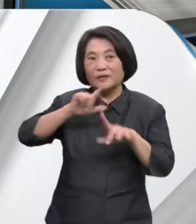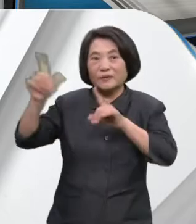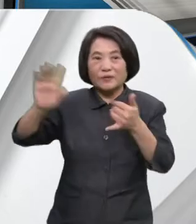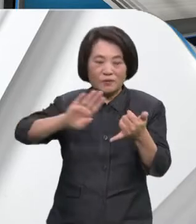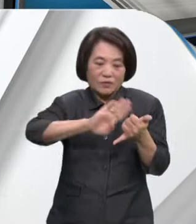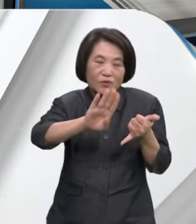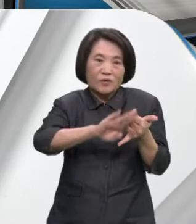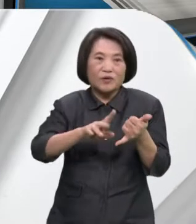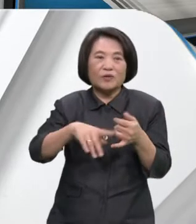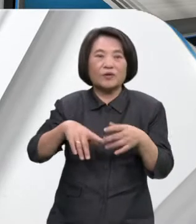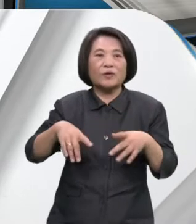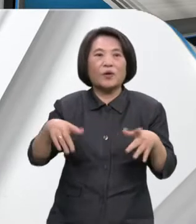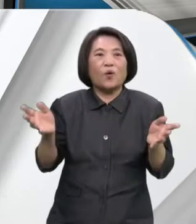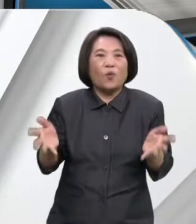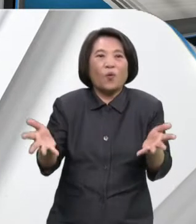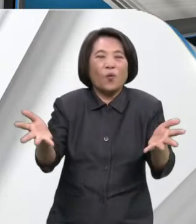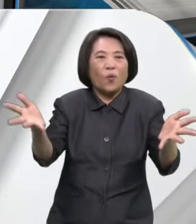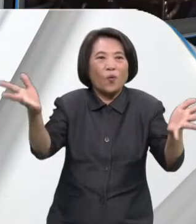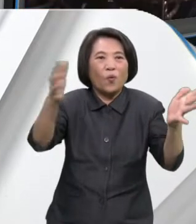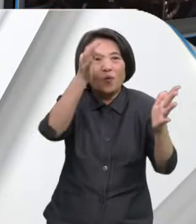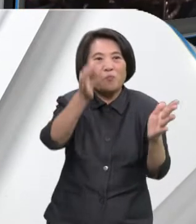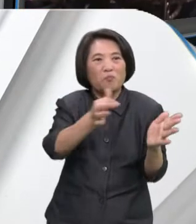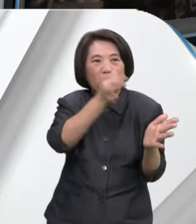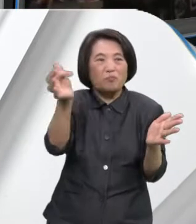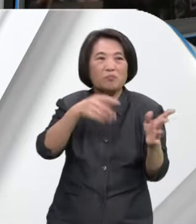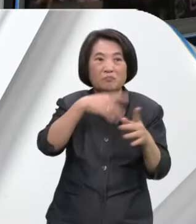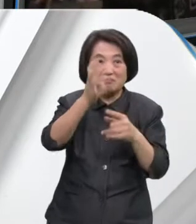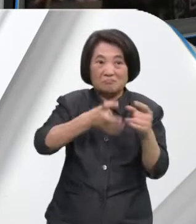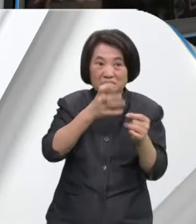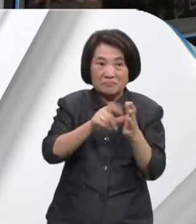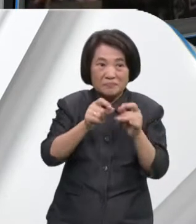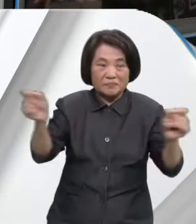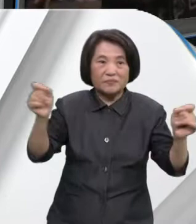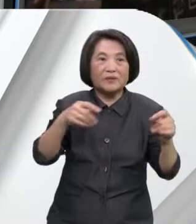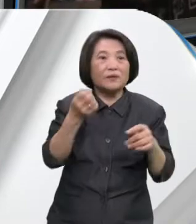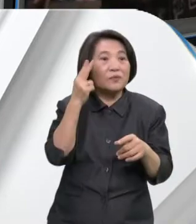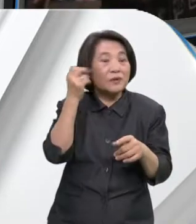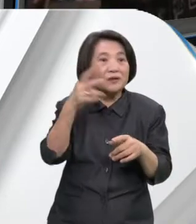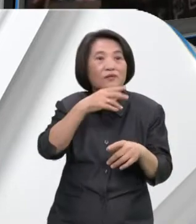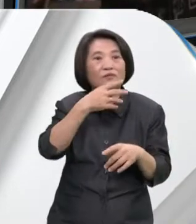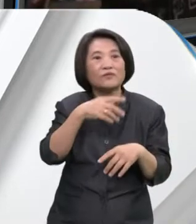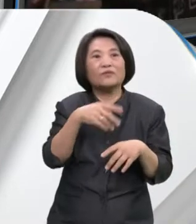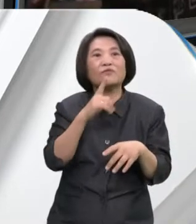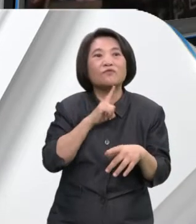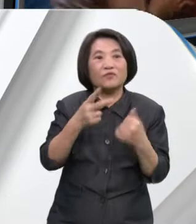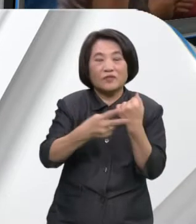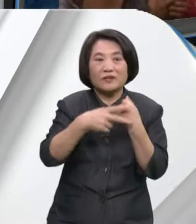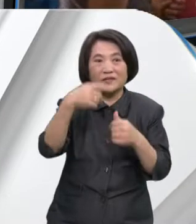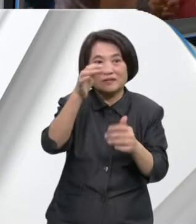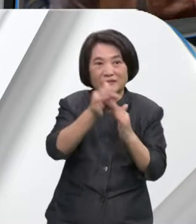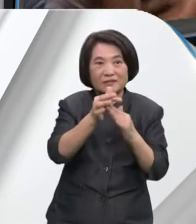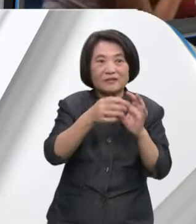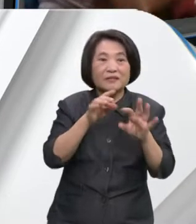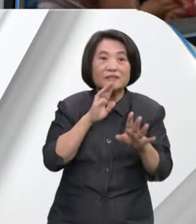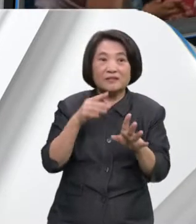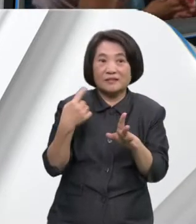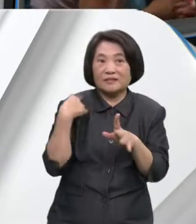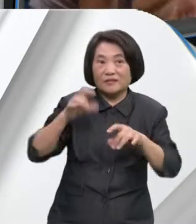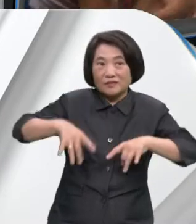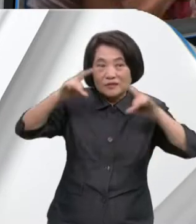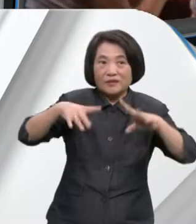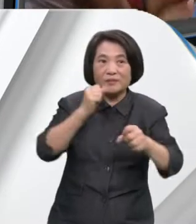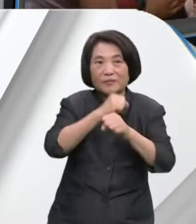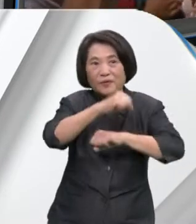동포 청가버지 바시 10년에 파린 포리가 위 초바 안부 라 오주 차이토 판스추 판내 유바시